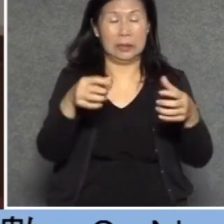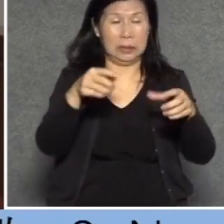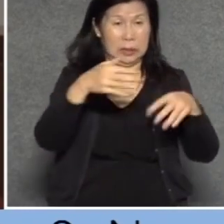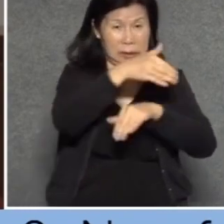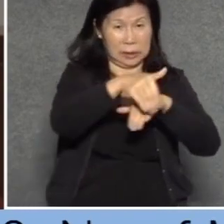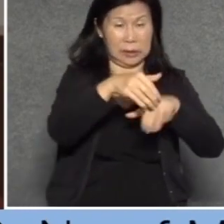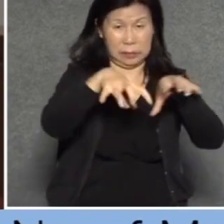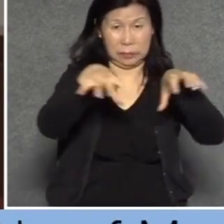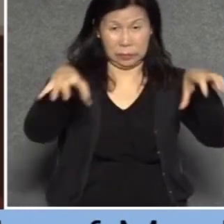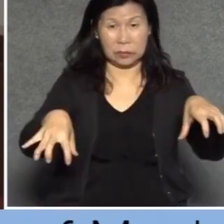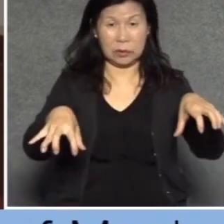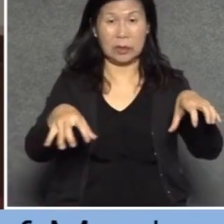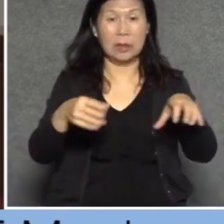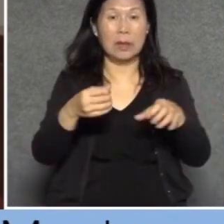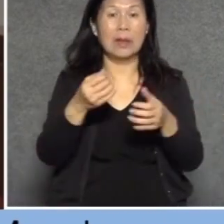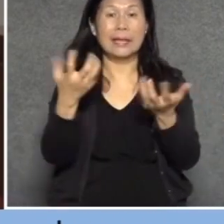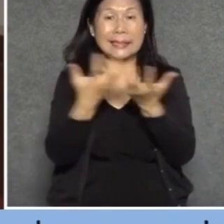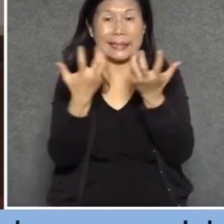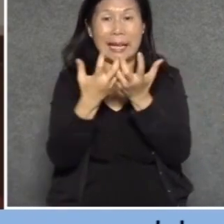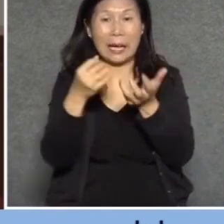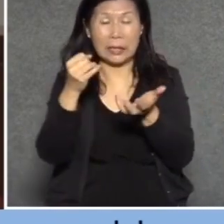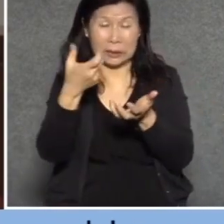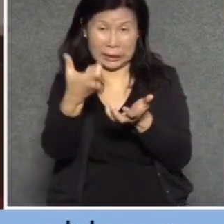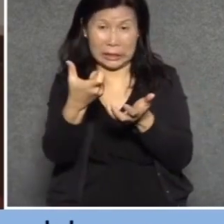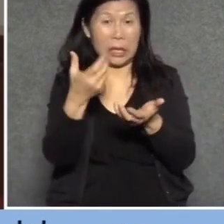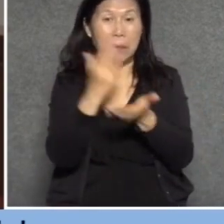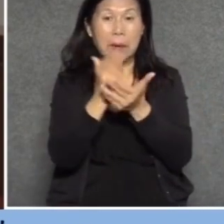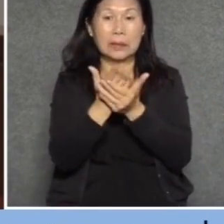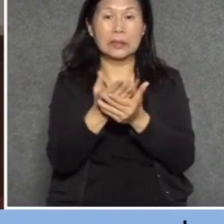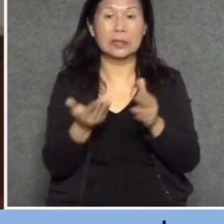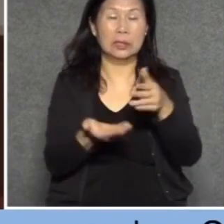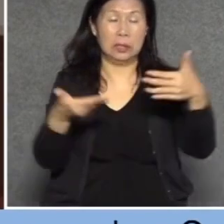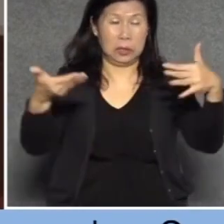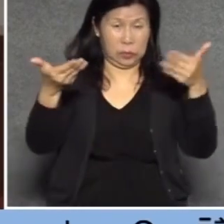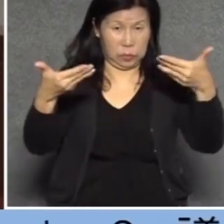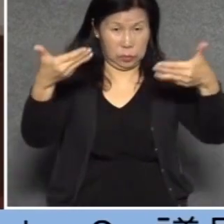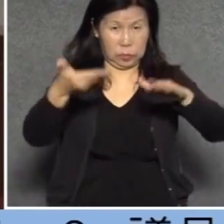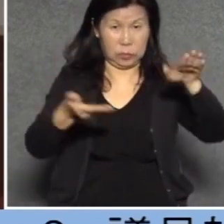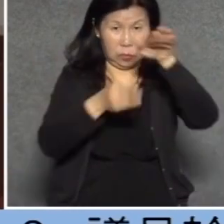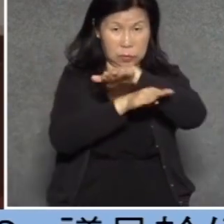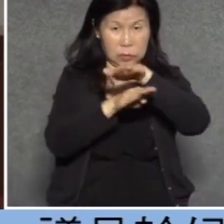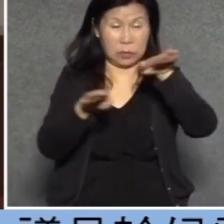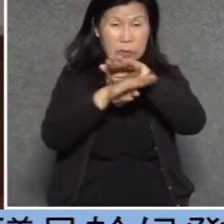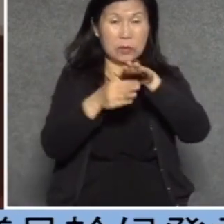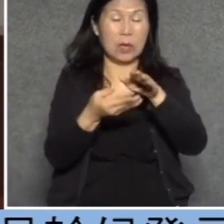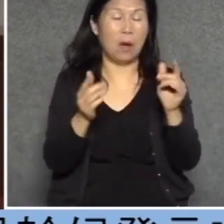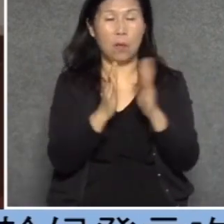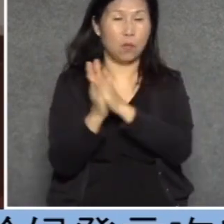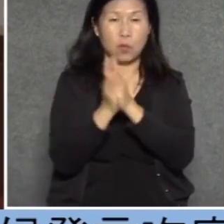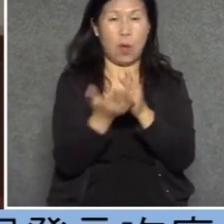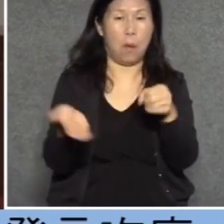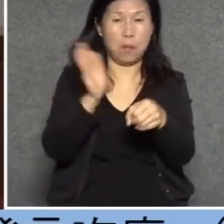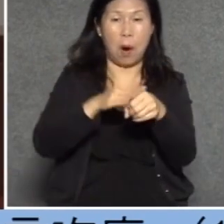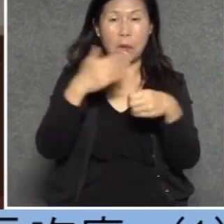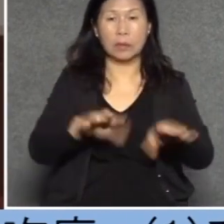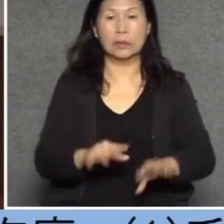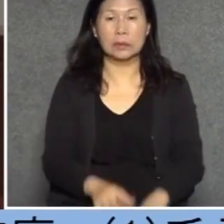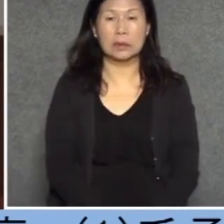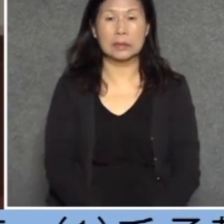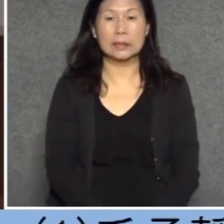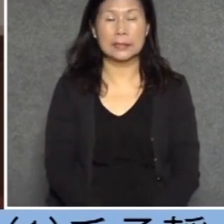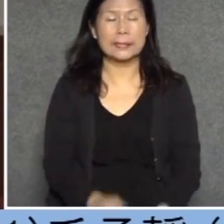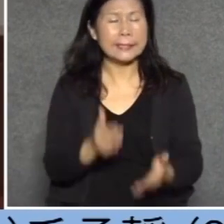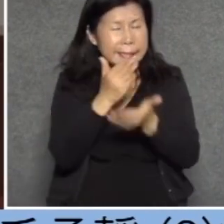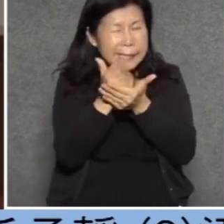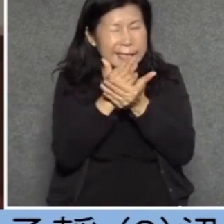蓋嘅範圍同補償金嘅計算都唔一樣嘅，有重疊，有時又互相補足，係咪？其實就應該探